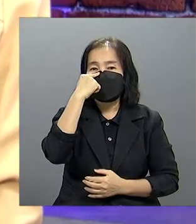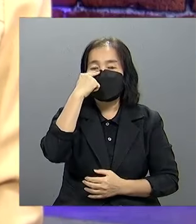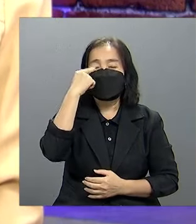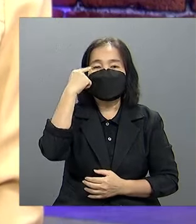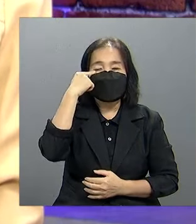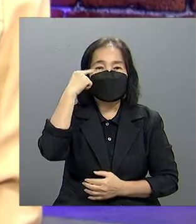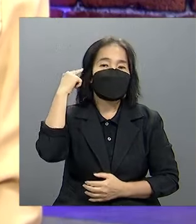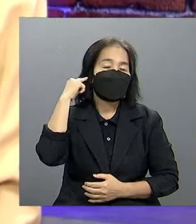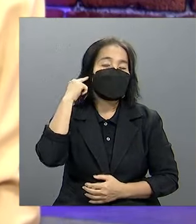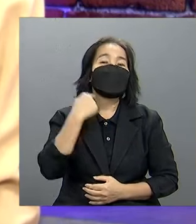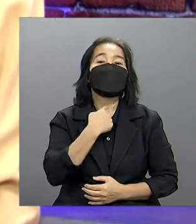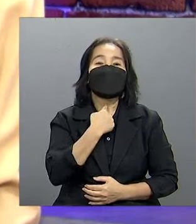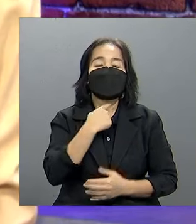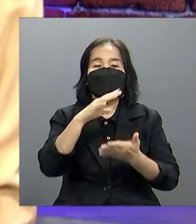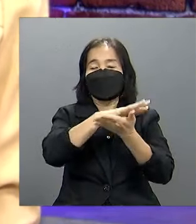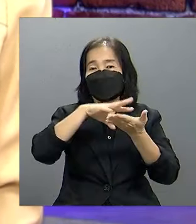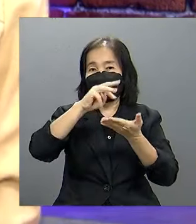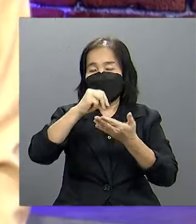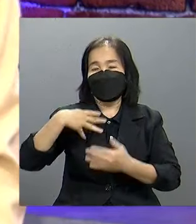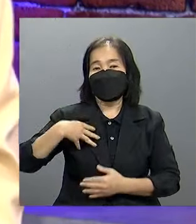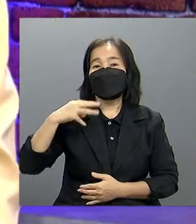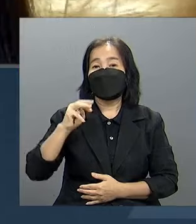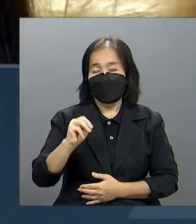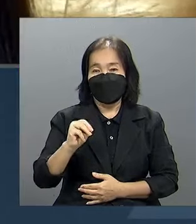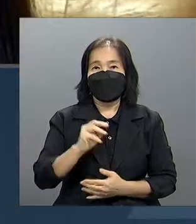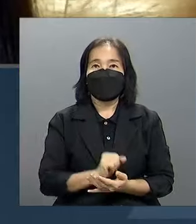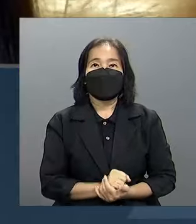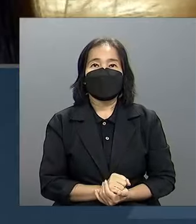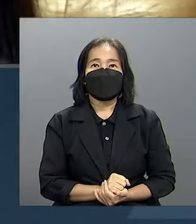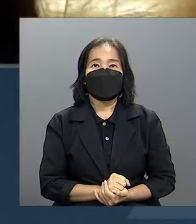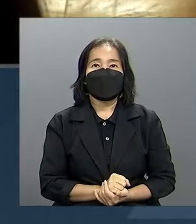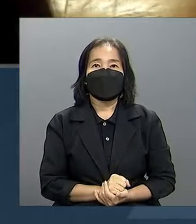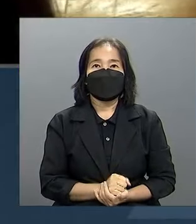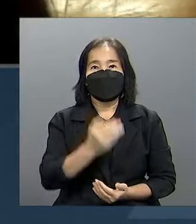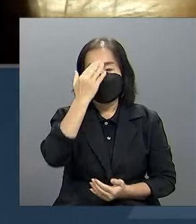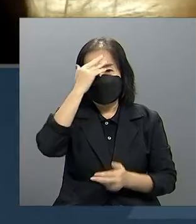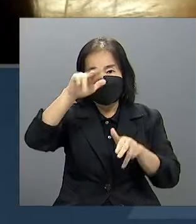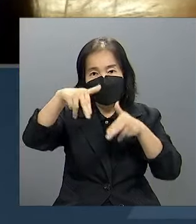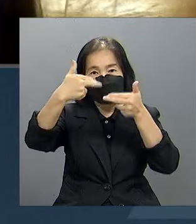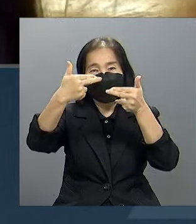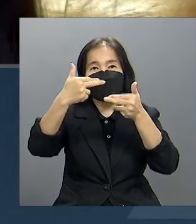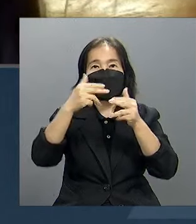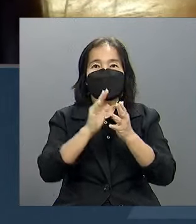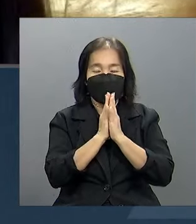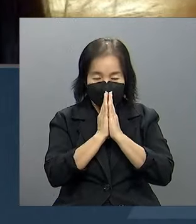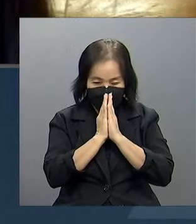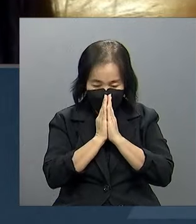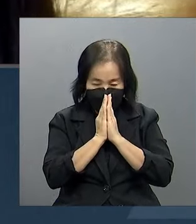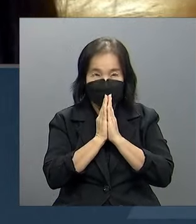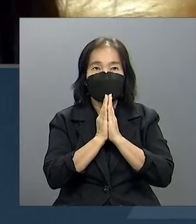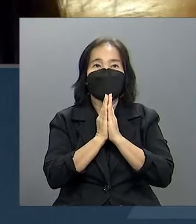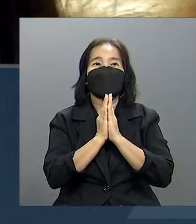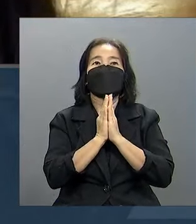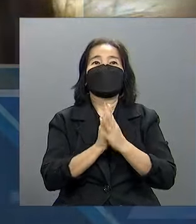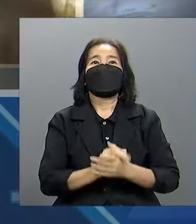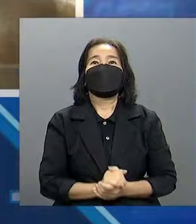หาวิทยาลัยมหิดลนะคะหรือว่าคุณหมอกิฟต์ค่ะสวัสดีค่ะคุณหมอกิฟต์ค่ะ สวัสดีค่ะ สวัสดีค่ะ ทุกคน